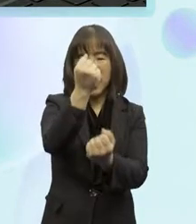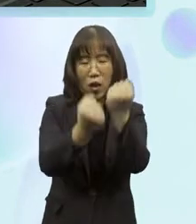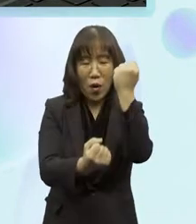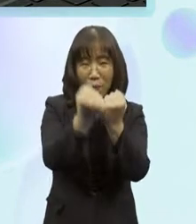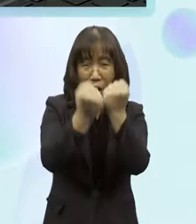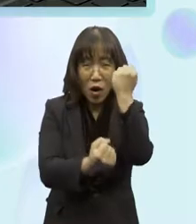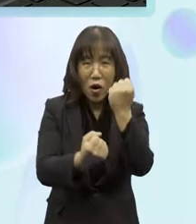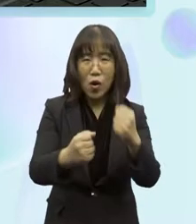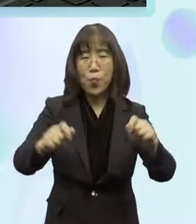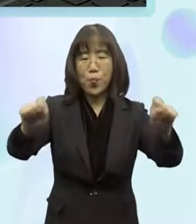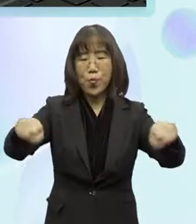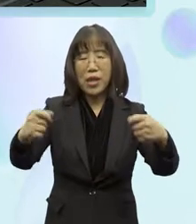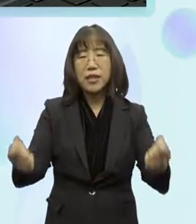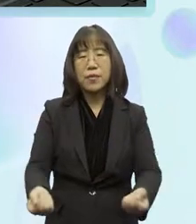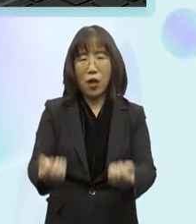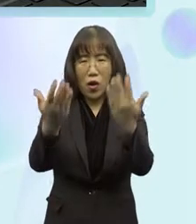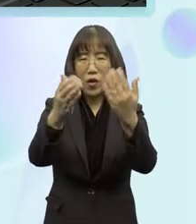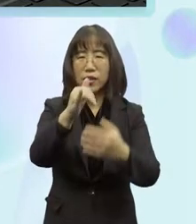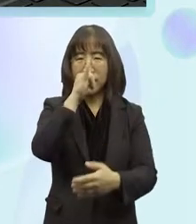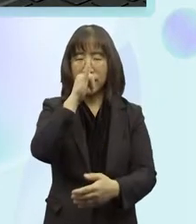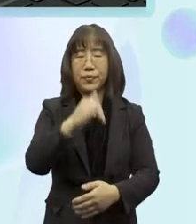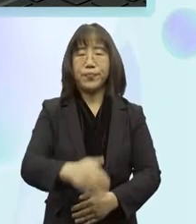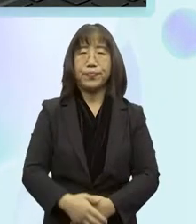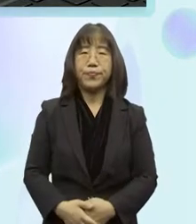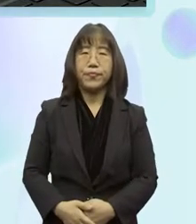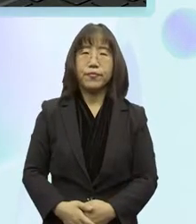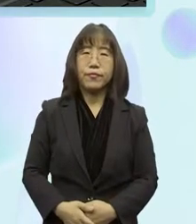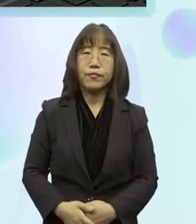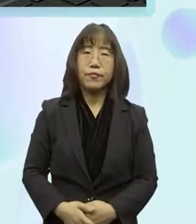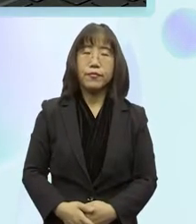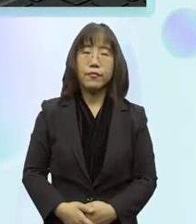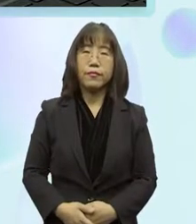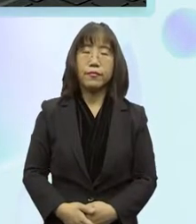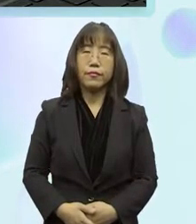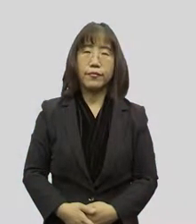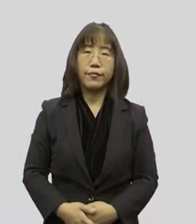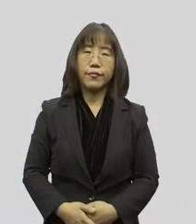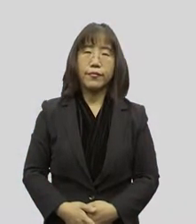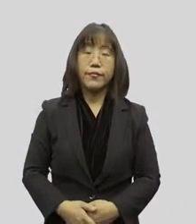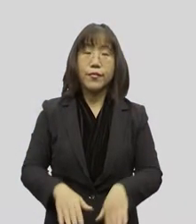위한 문화 공연 드림점프 페스티벌을 준비했습니다.